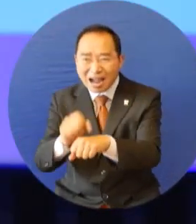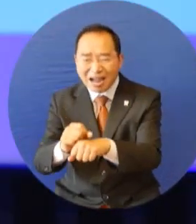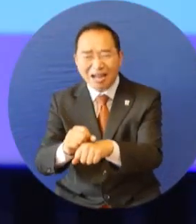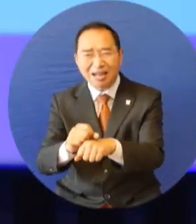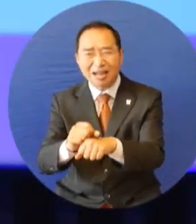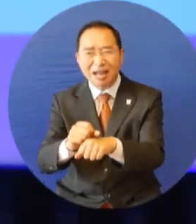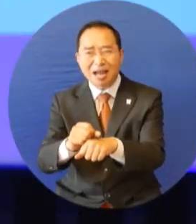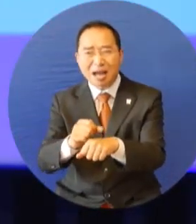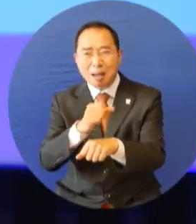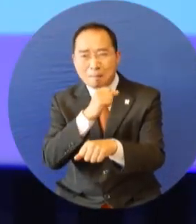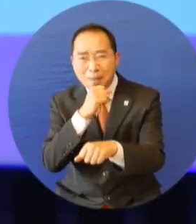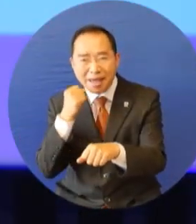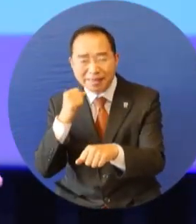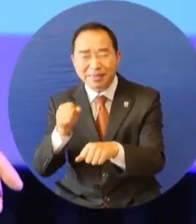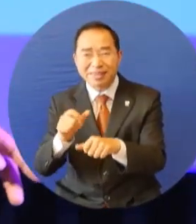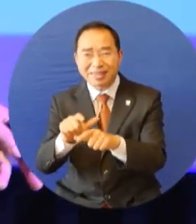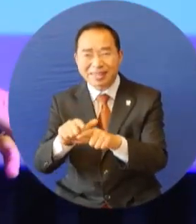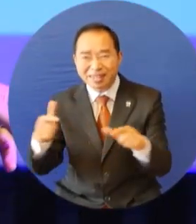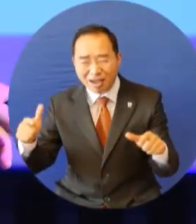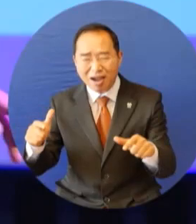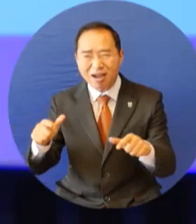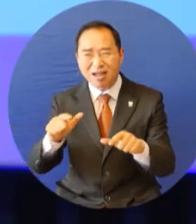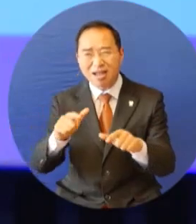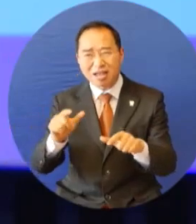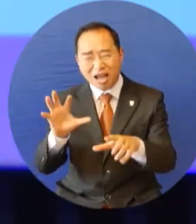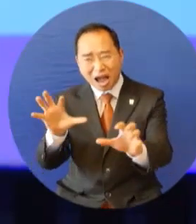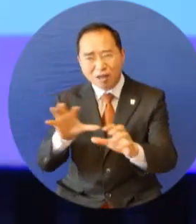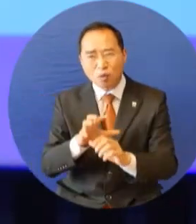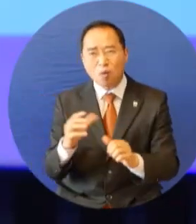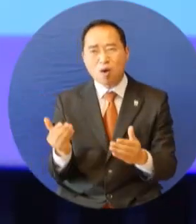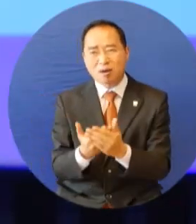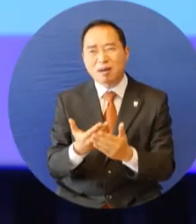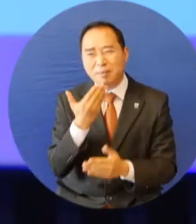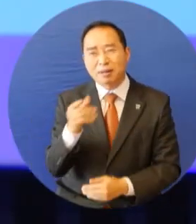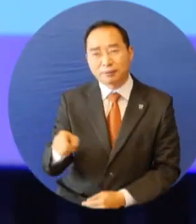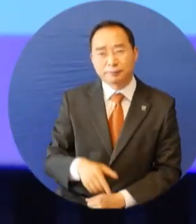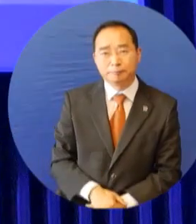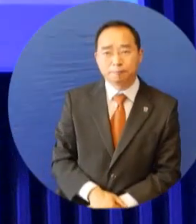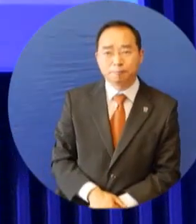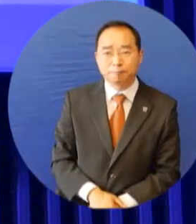재료가 무궁무진한 요리의 방법으로 발전해 갈 수 있다는